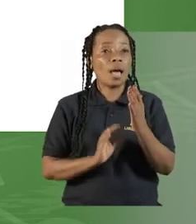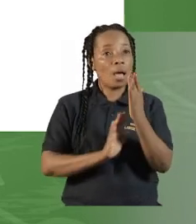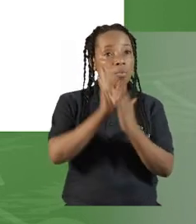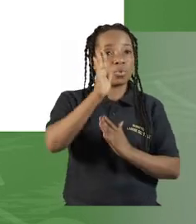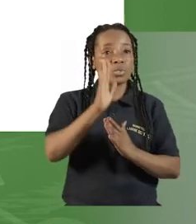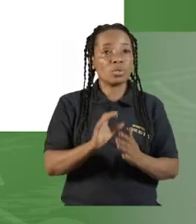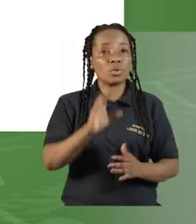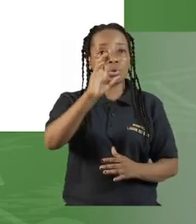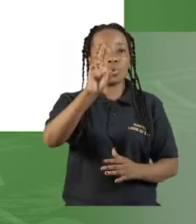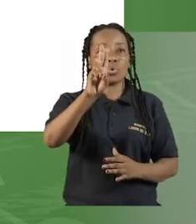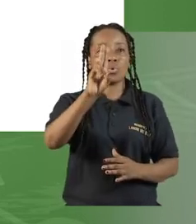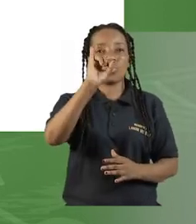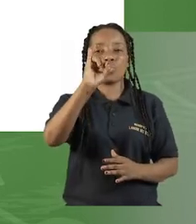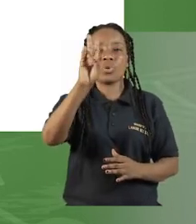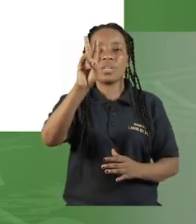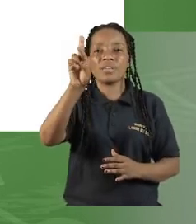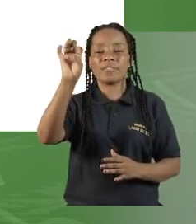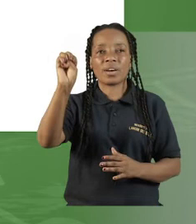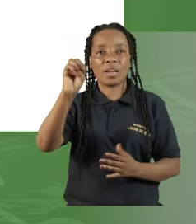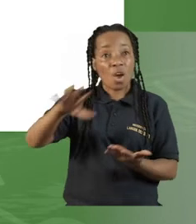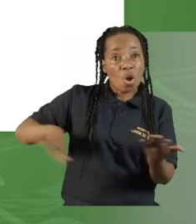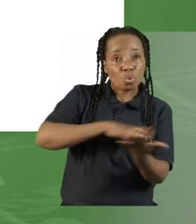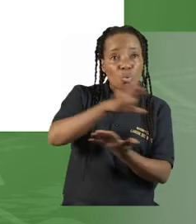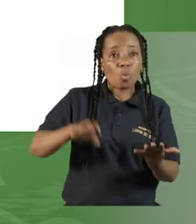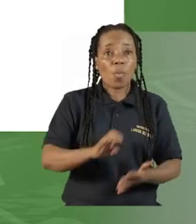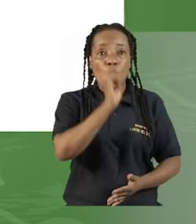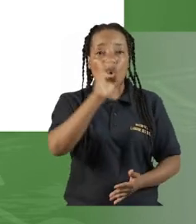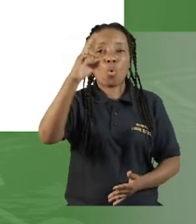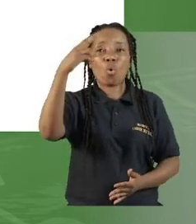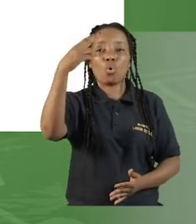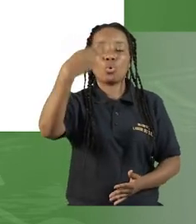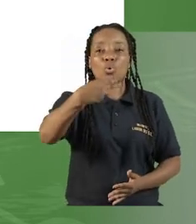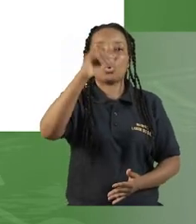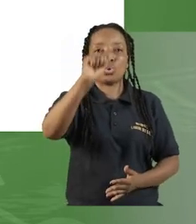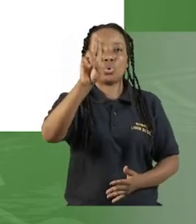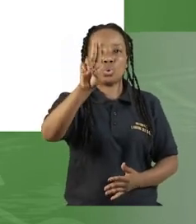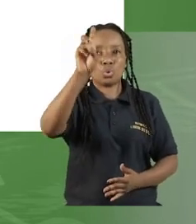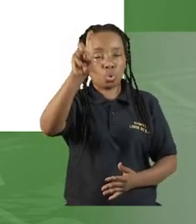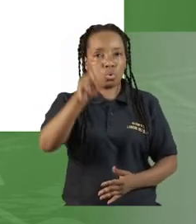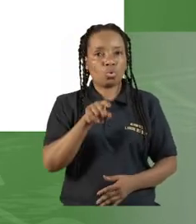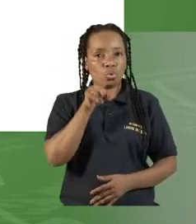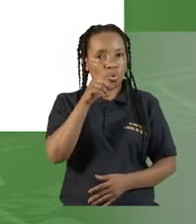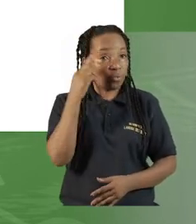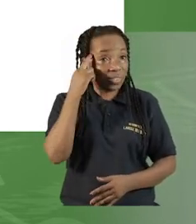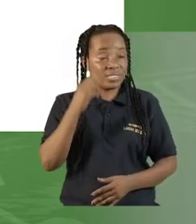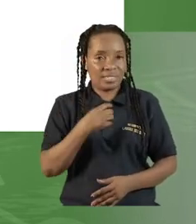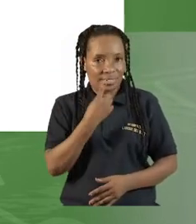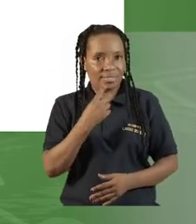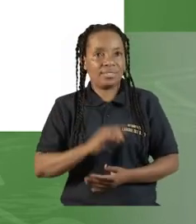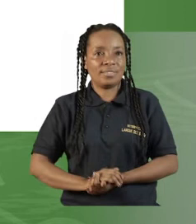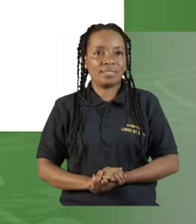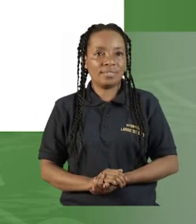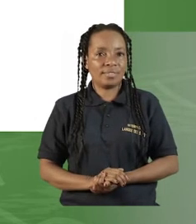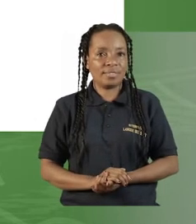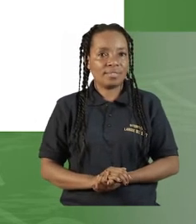cuivre trouble l'eau de chaux. Je vous laisse un peu de temps pour réfléchir. Pour cette proposition,